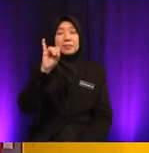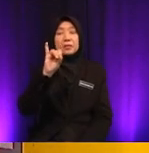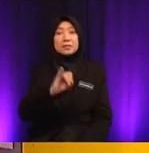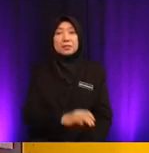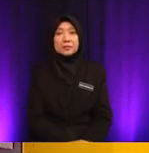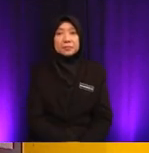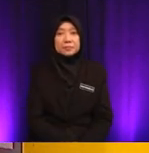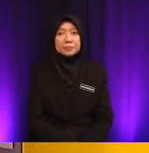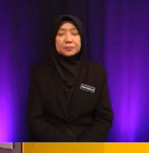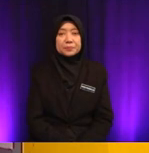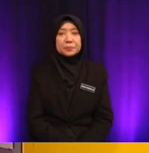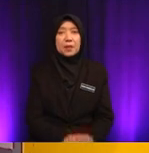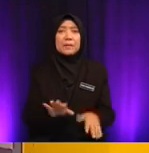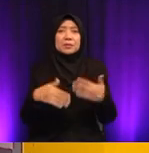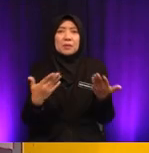ini